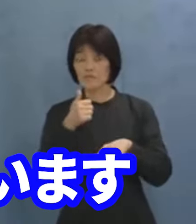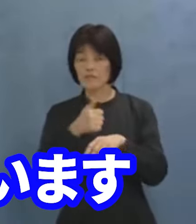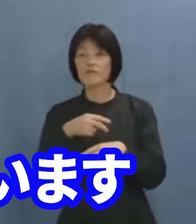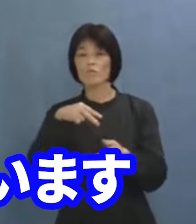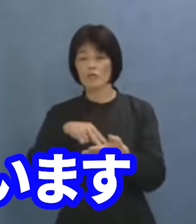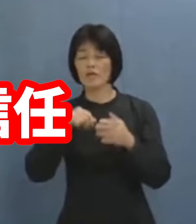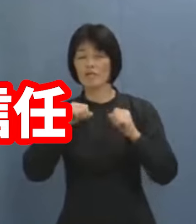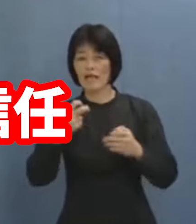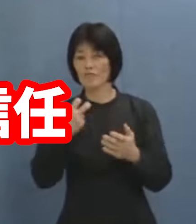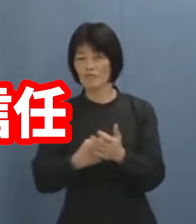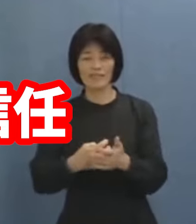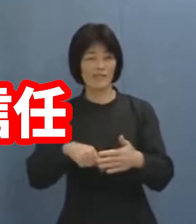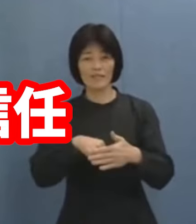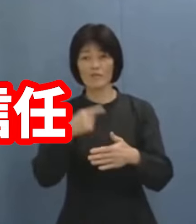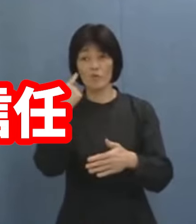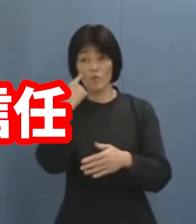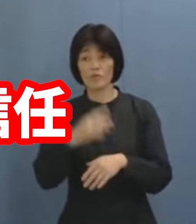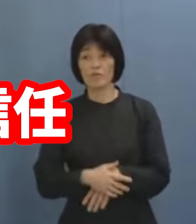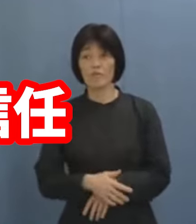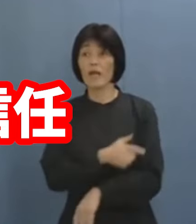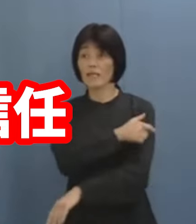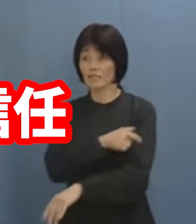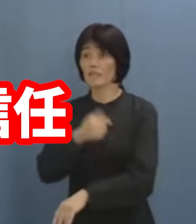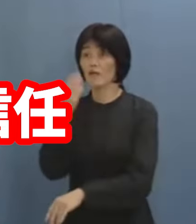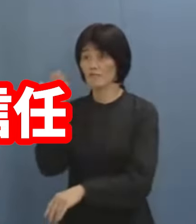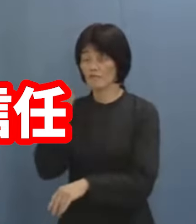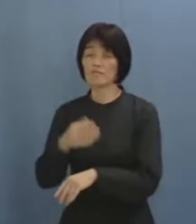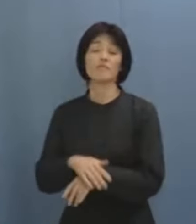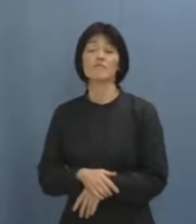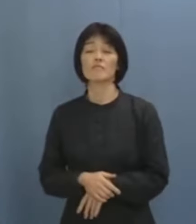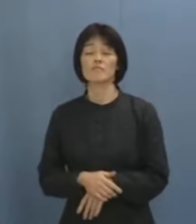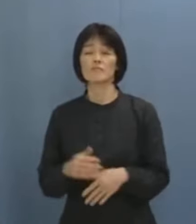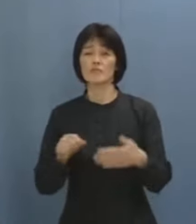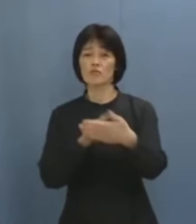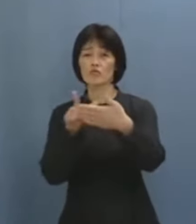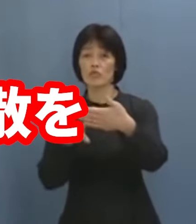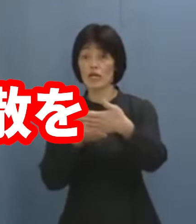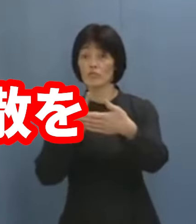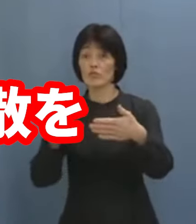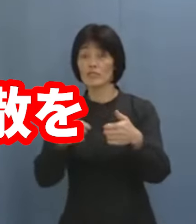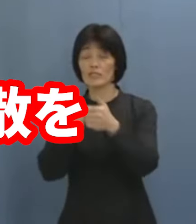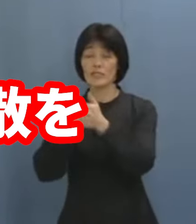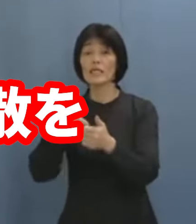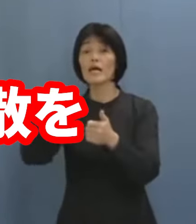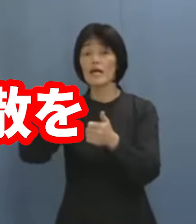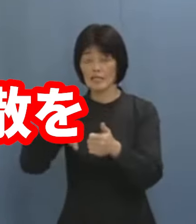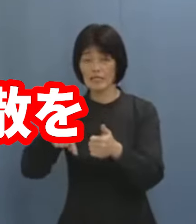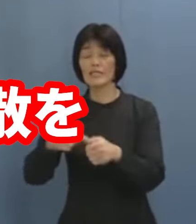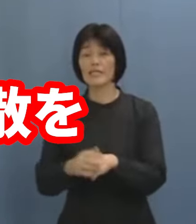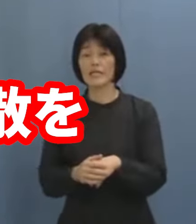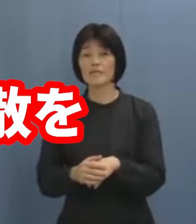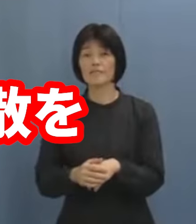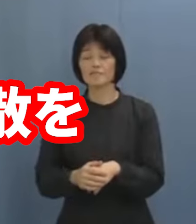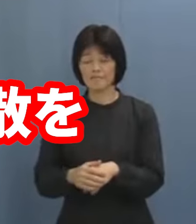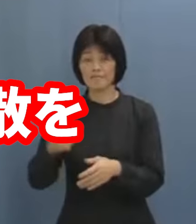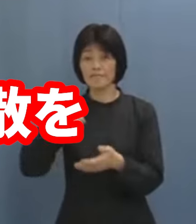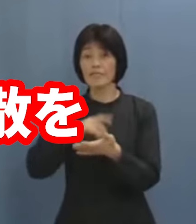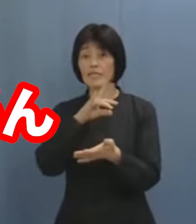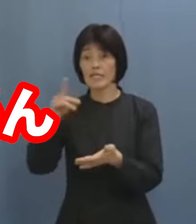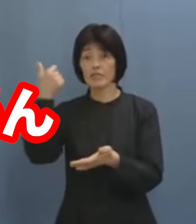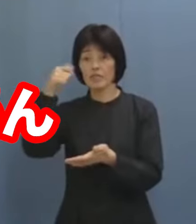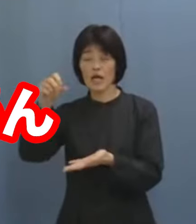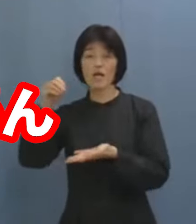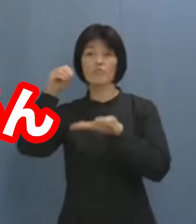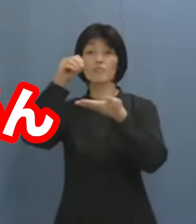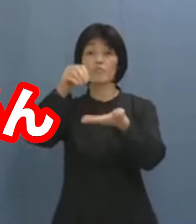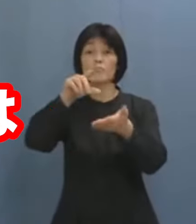ています。 ただその9月議会で不信任決議案が出されて可決された場合も制度上知事が辞職か解散を選ぶわけ